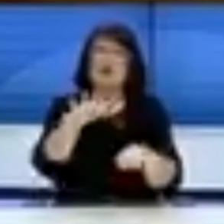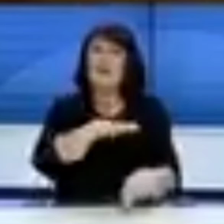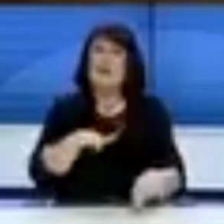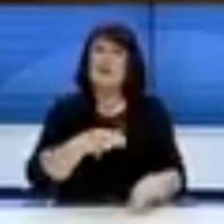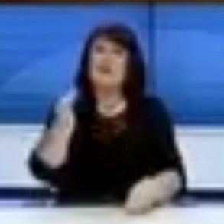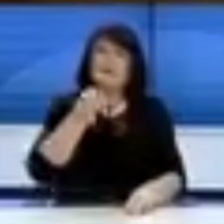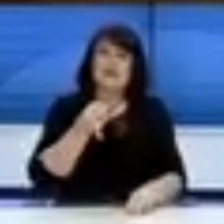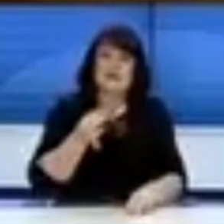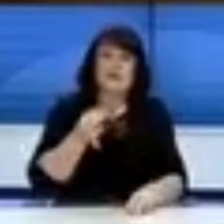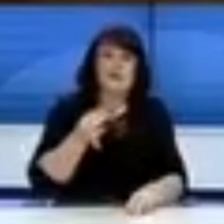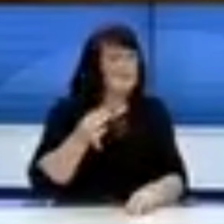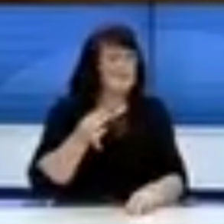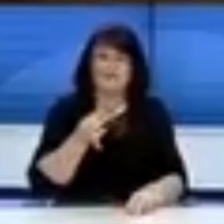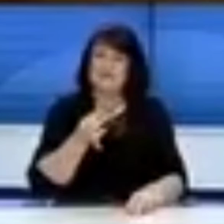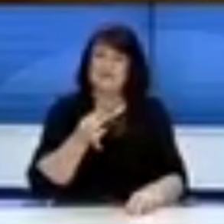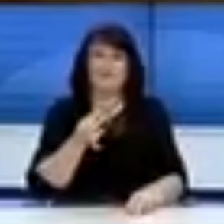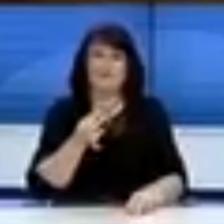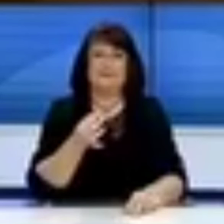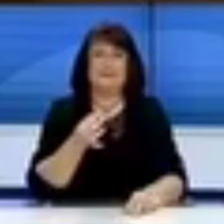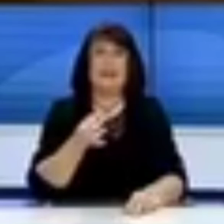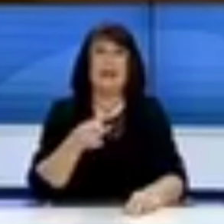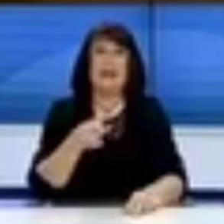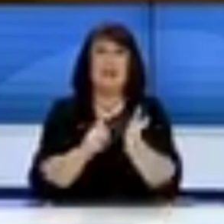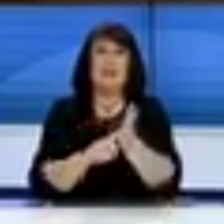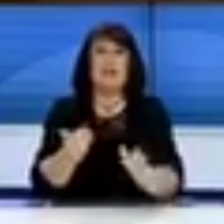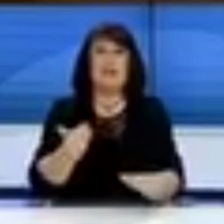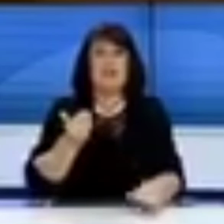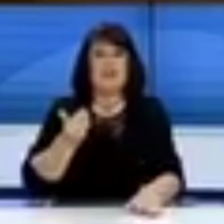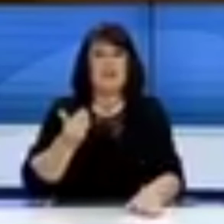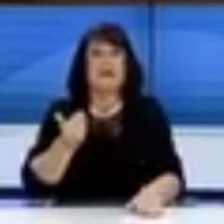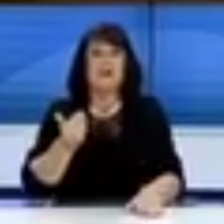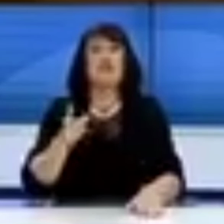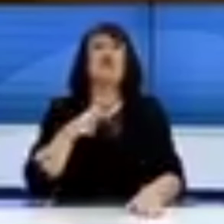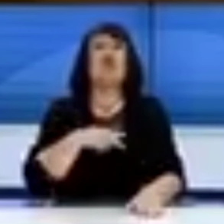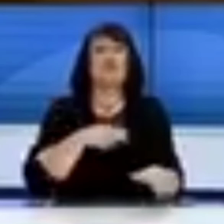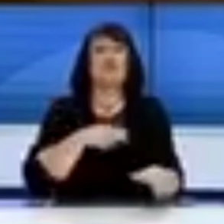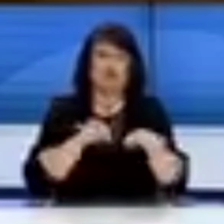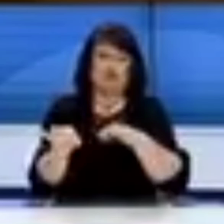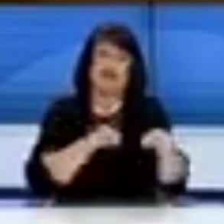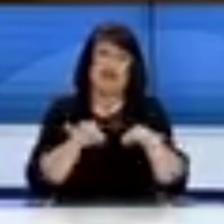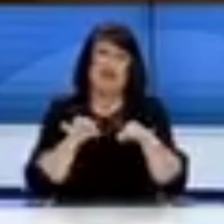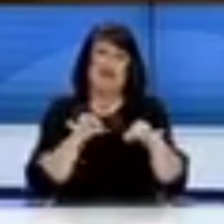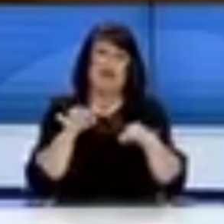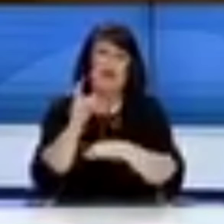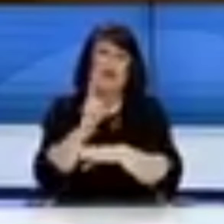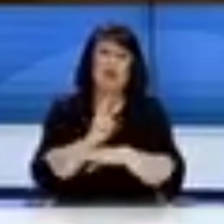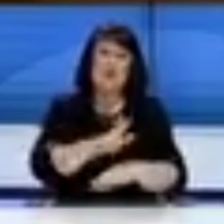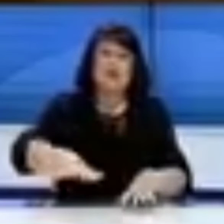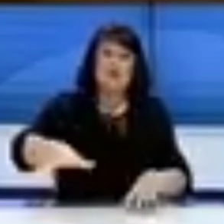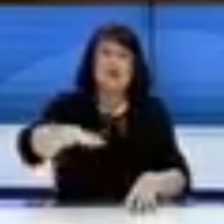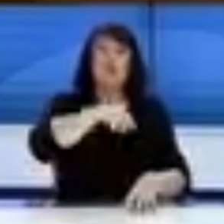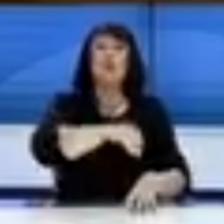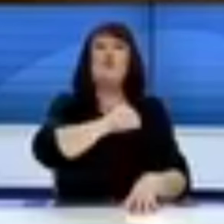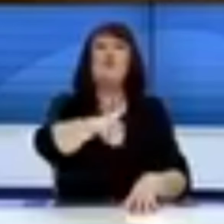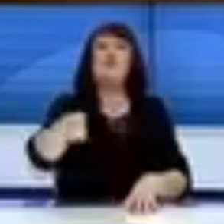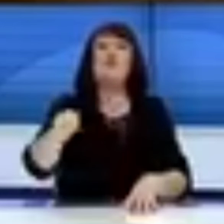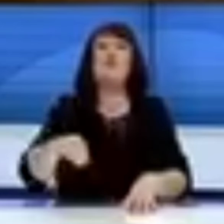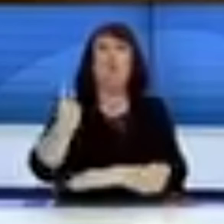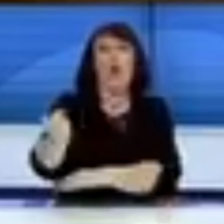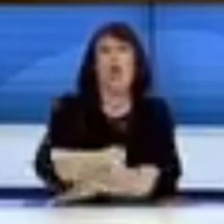έκρινε ότι δεν είχε προηγηθεί ο σωστός σχεδιασμός ως προς τη χωροταξία για το πού θα